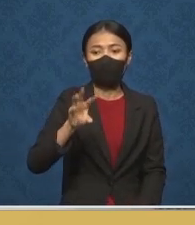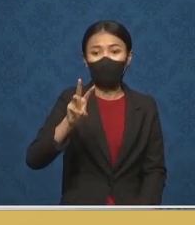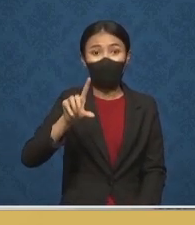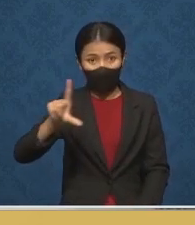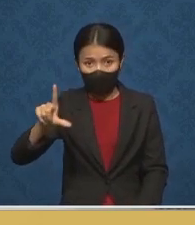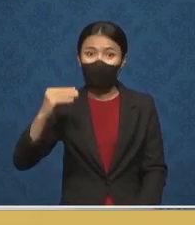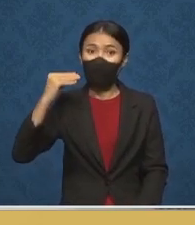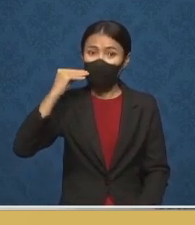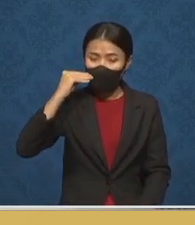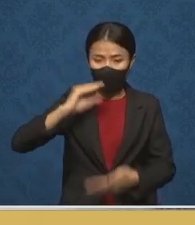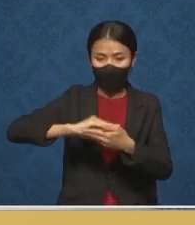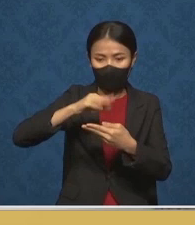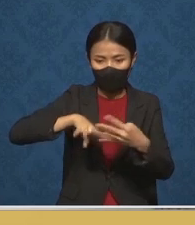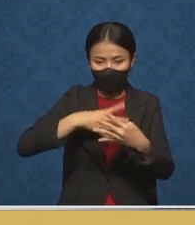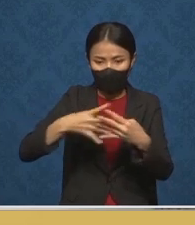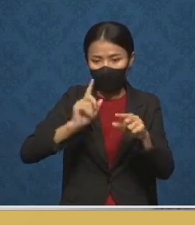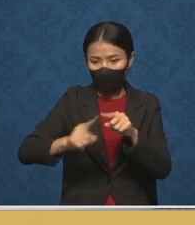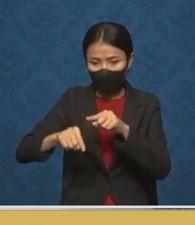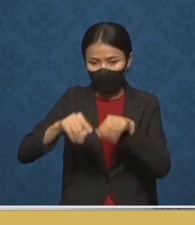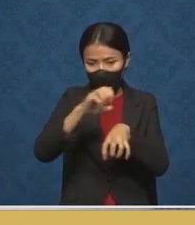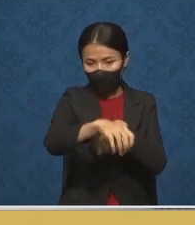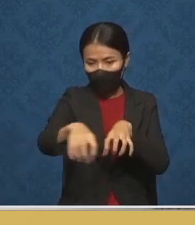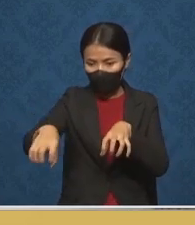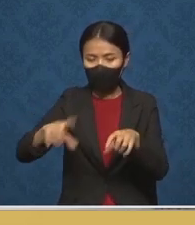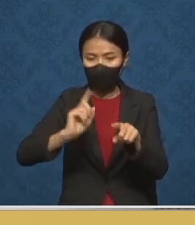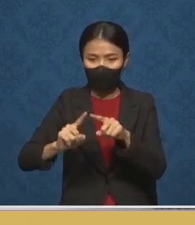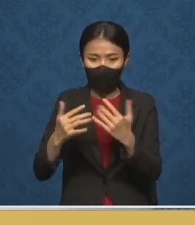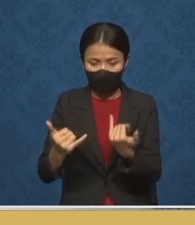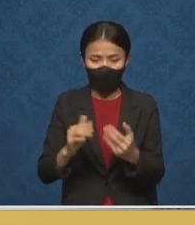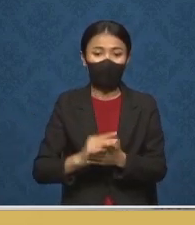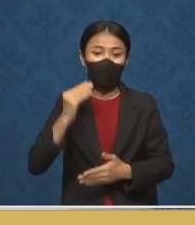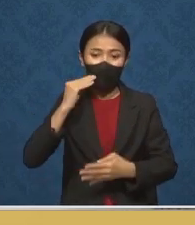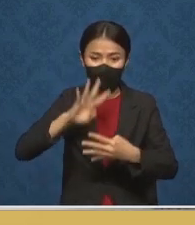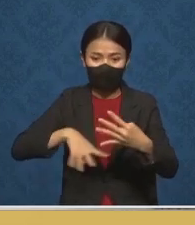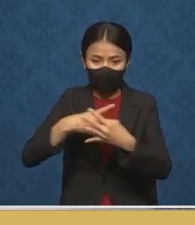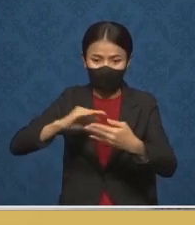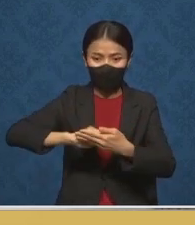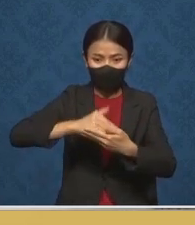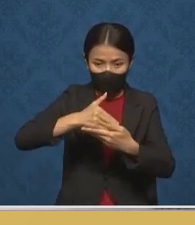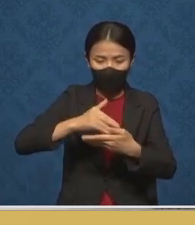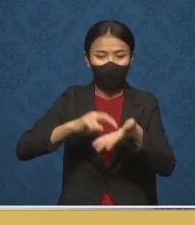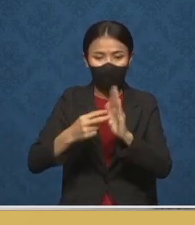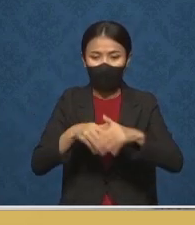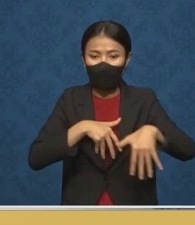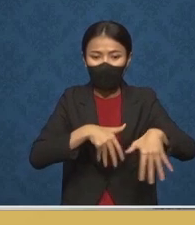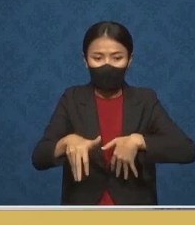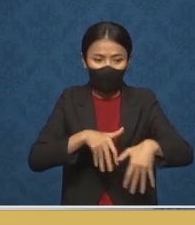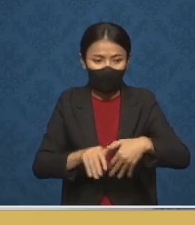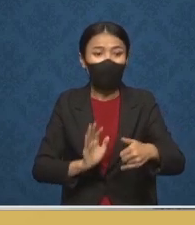ดว่าจะต้องทำความเข้าใจว่าทะเบียนราษฎรเป็นสมบัติของประชาชนเราม